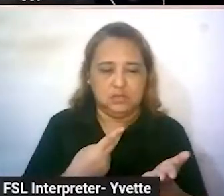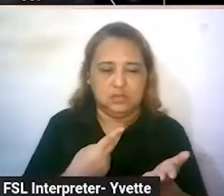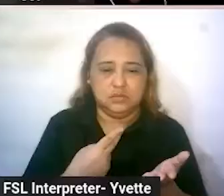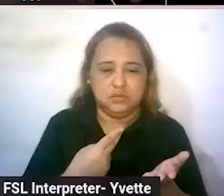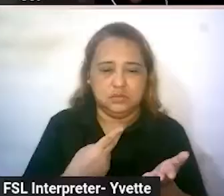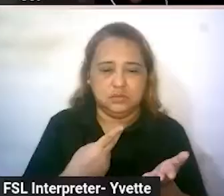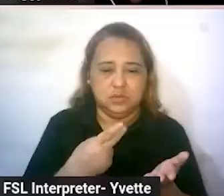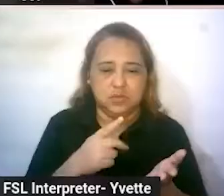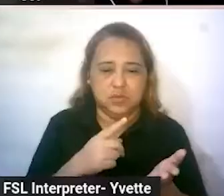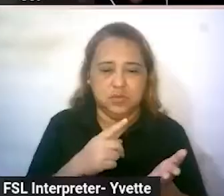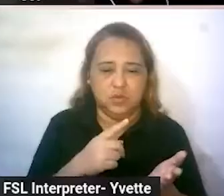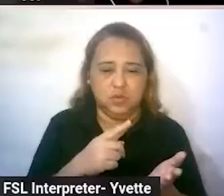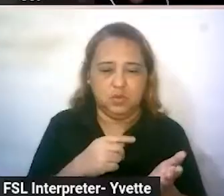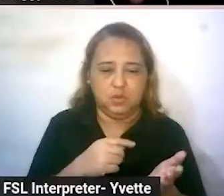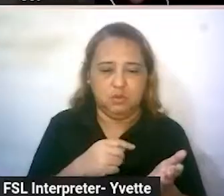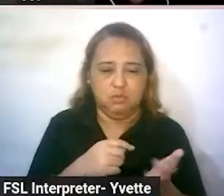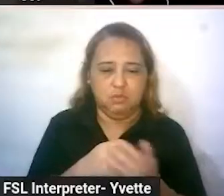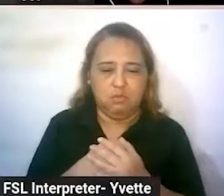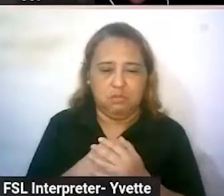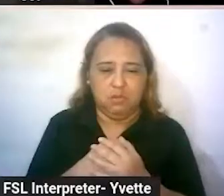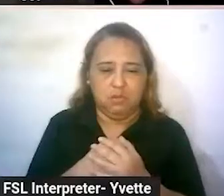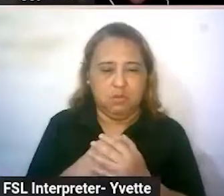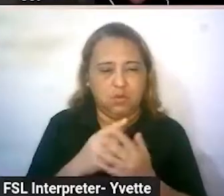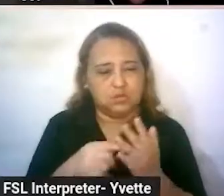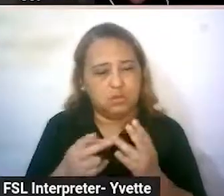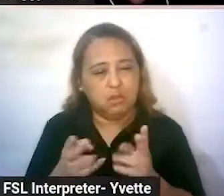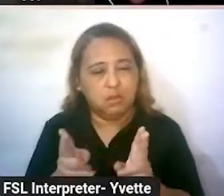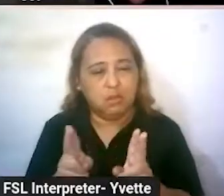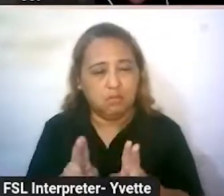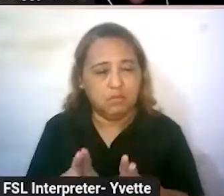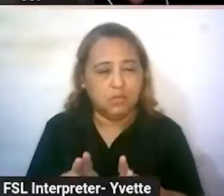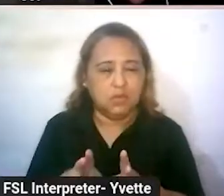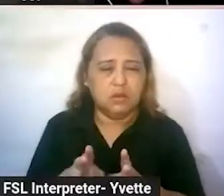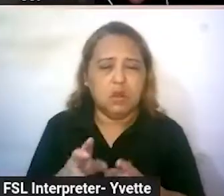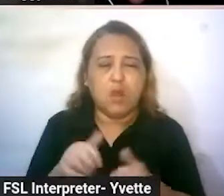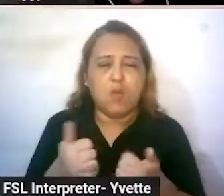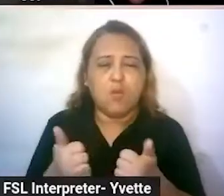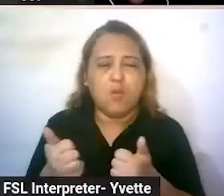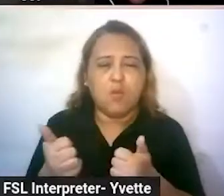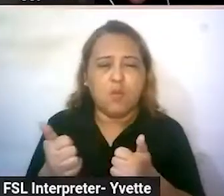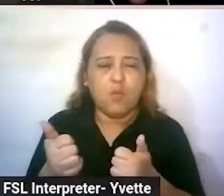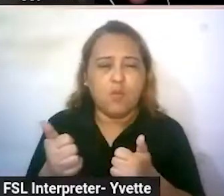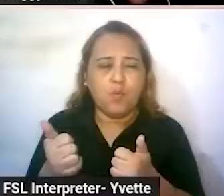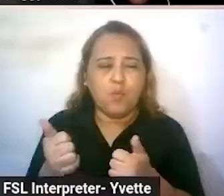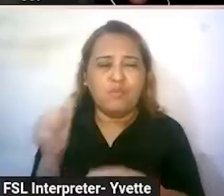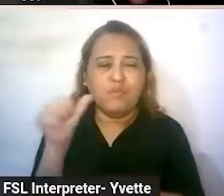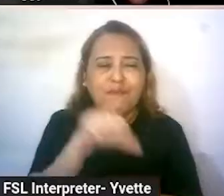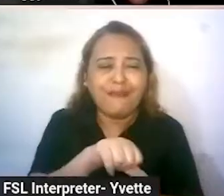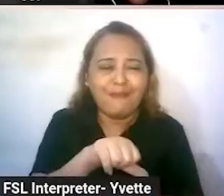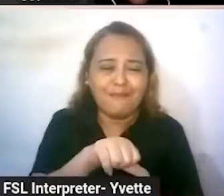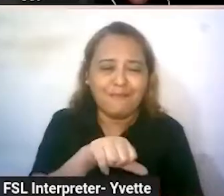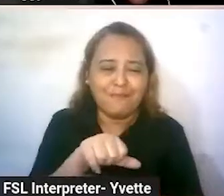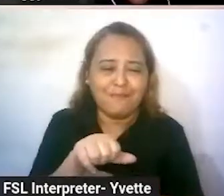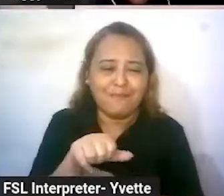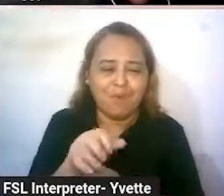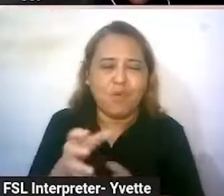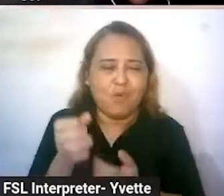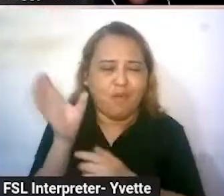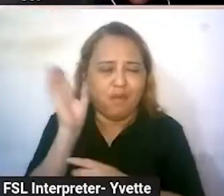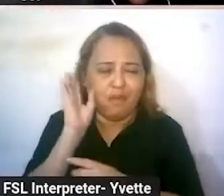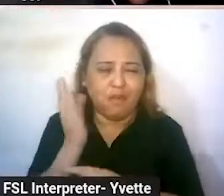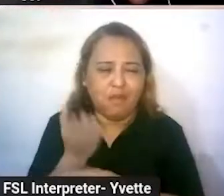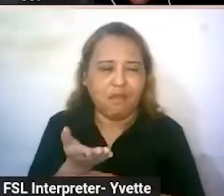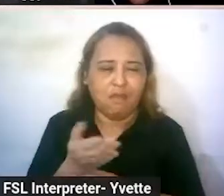what was your walk, yung paano nangyari yon, and how did you overcome? I wanted to hear that. Siguro